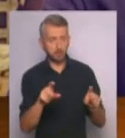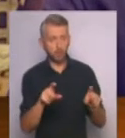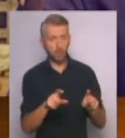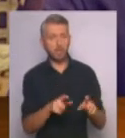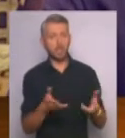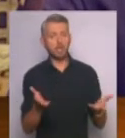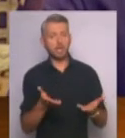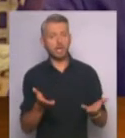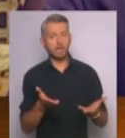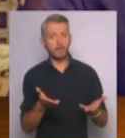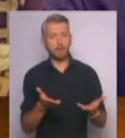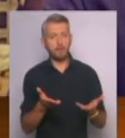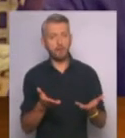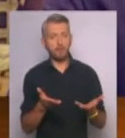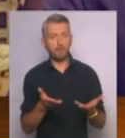яке